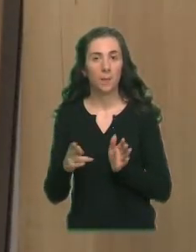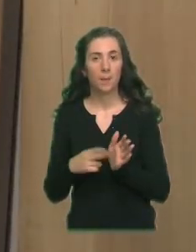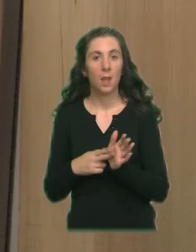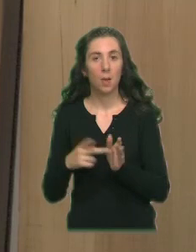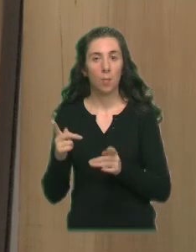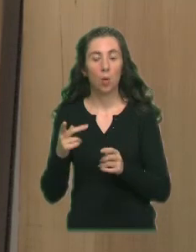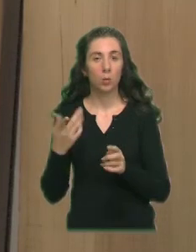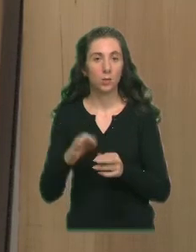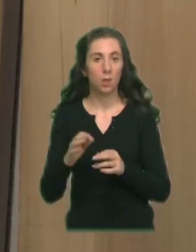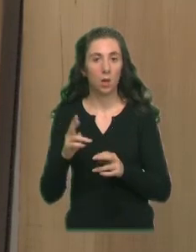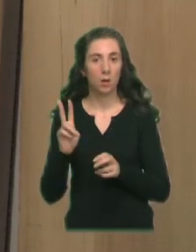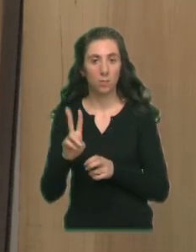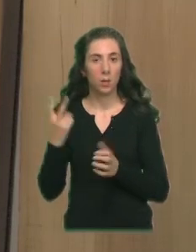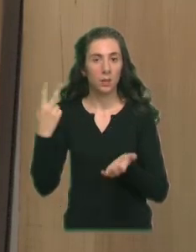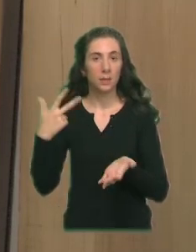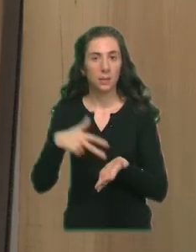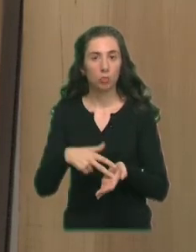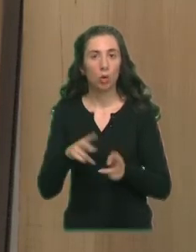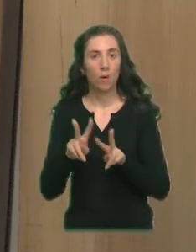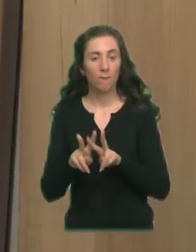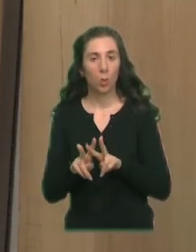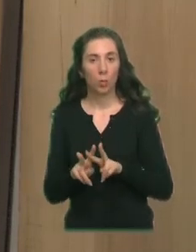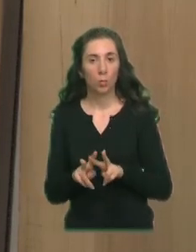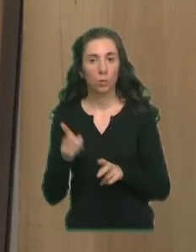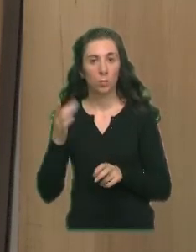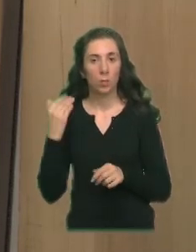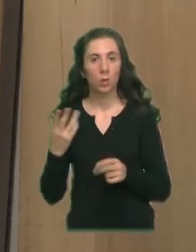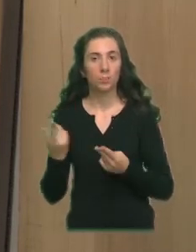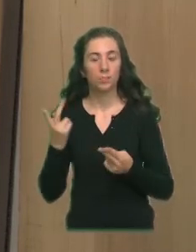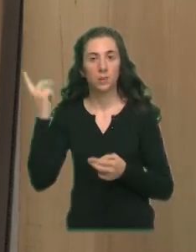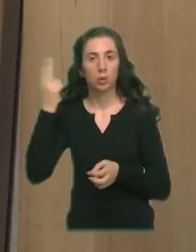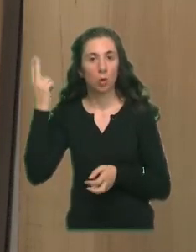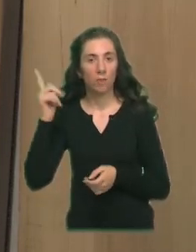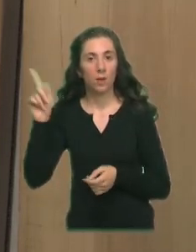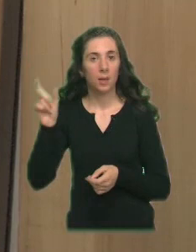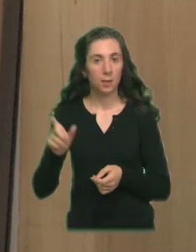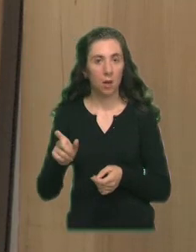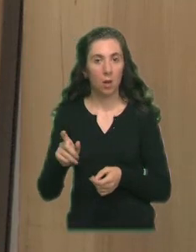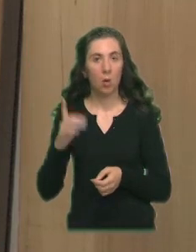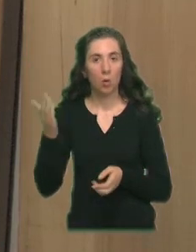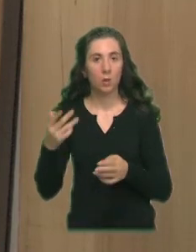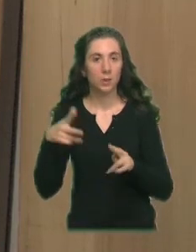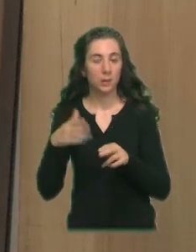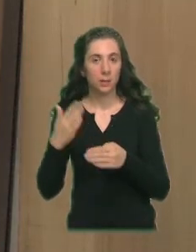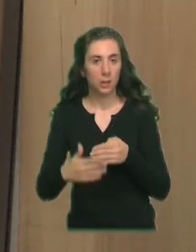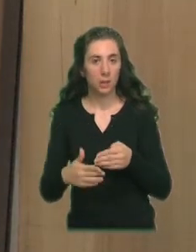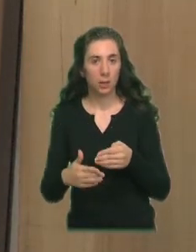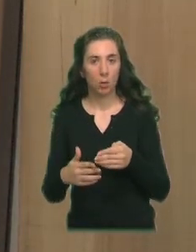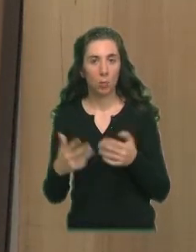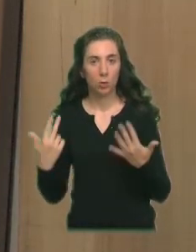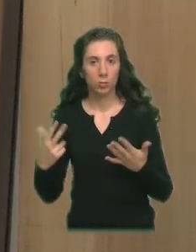ovaj za pogon vlakova, ako znate, od 3000 volti bio je ko u Sloveniji i Italiji, pa su ga sredinom